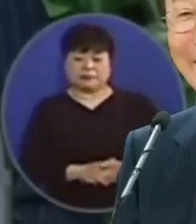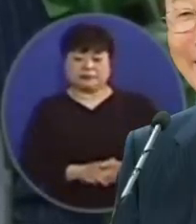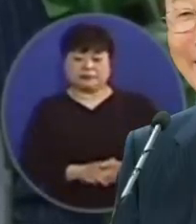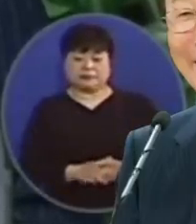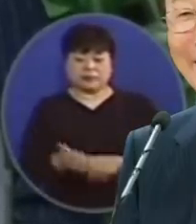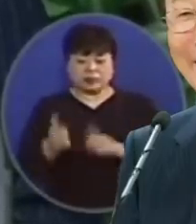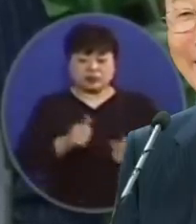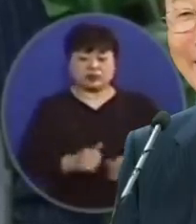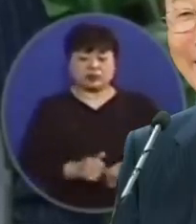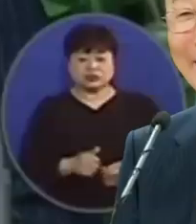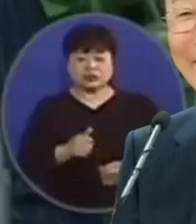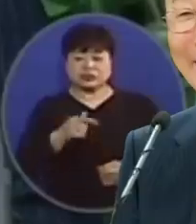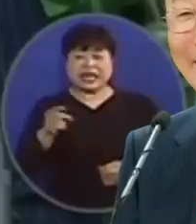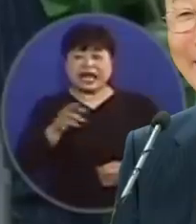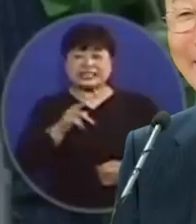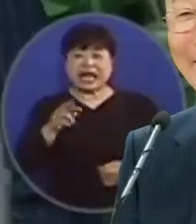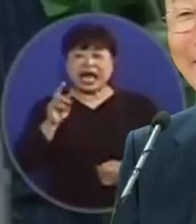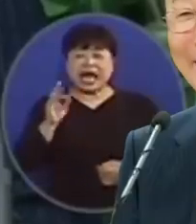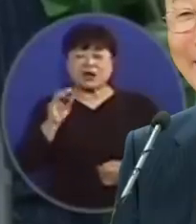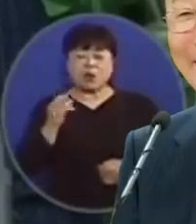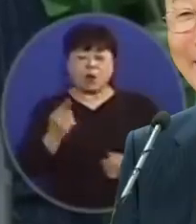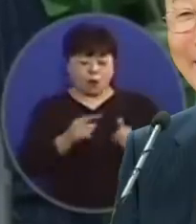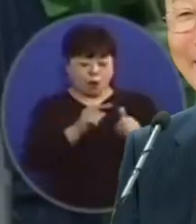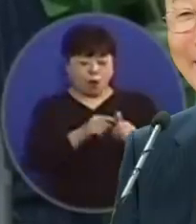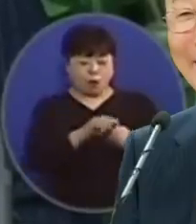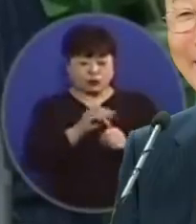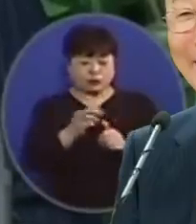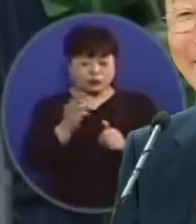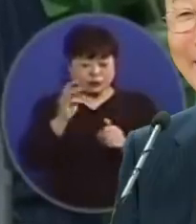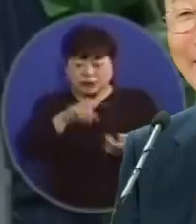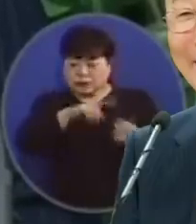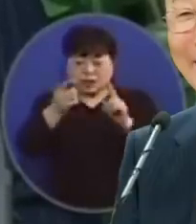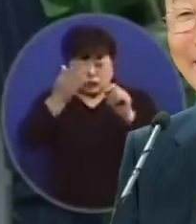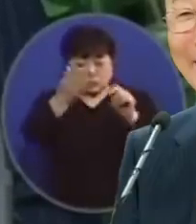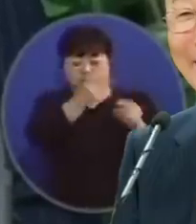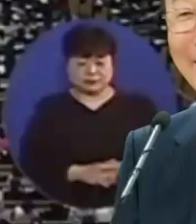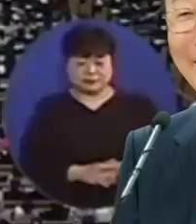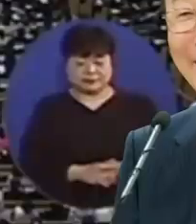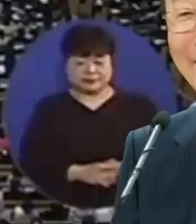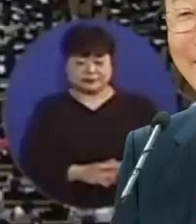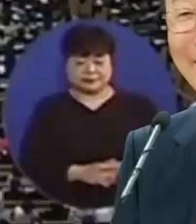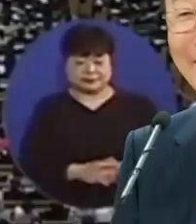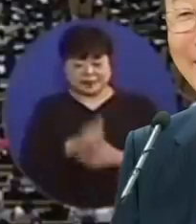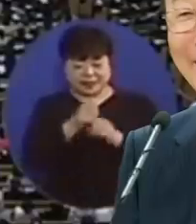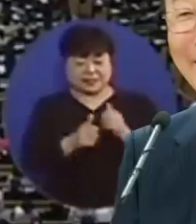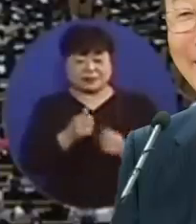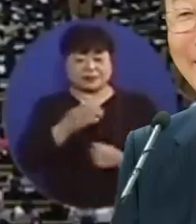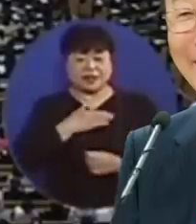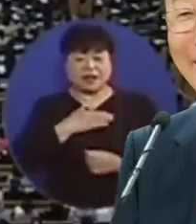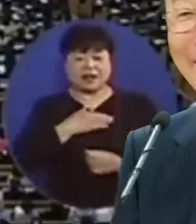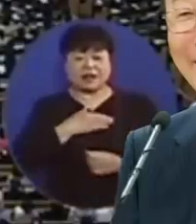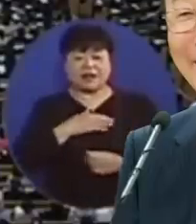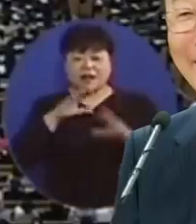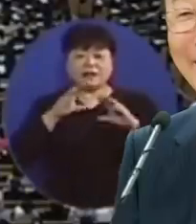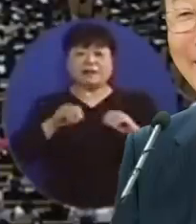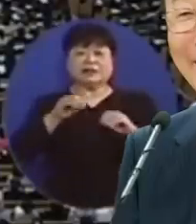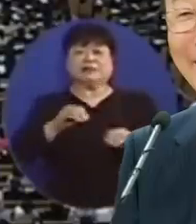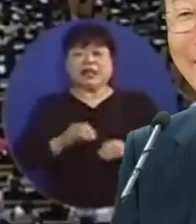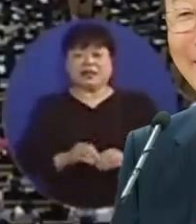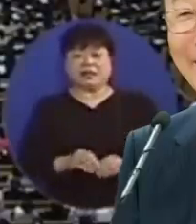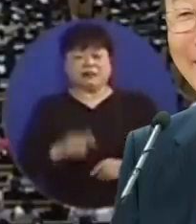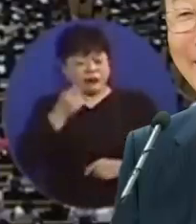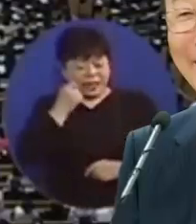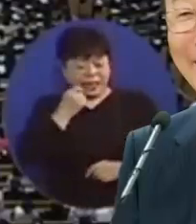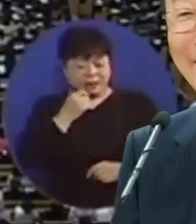그는 죽은 나사로를 무덤에서 나흘 만에 살려내신 분이 계십니다. 하나님이여 나 구맘나절 납니다. 난 못하겠어요.